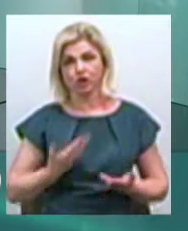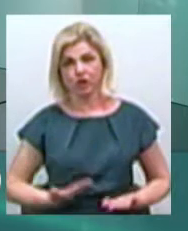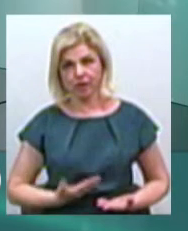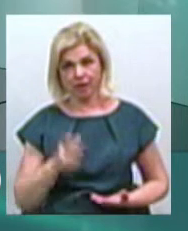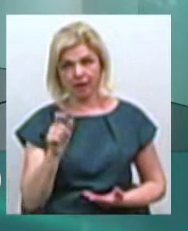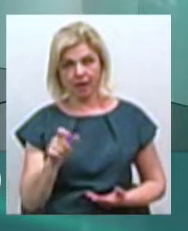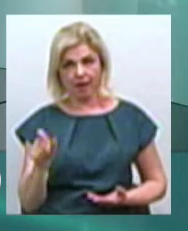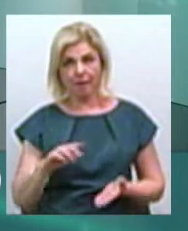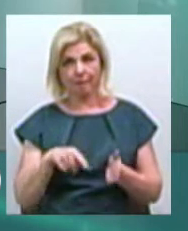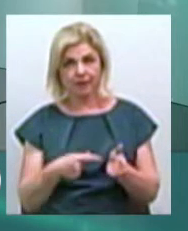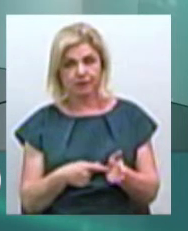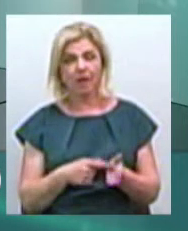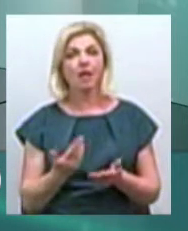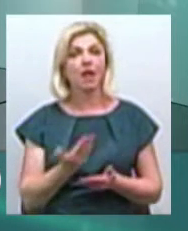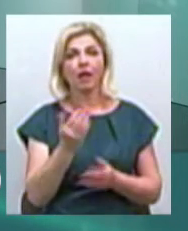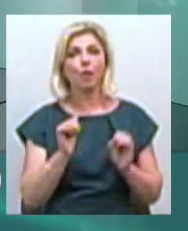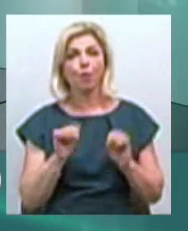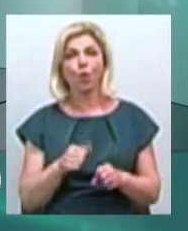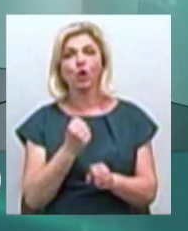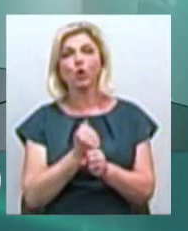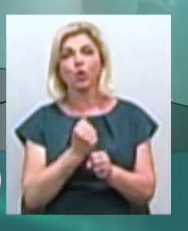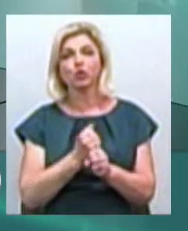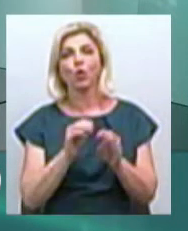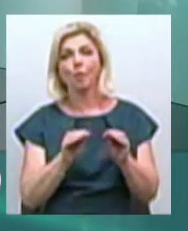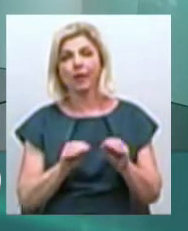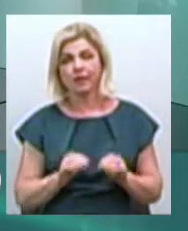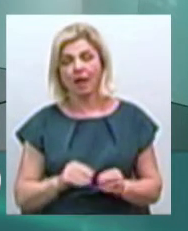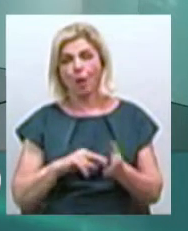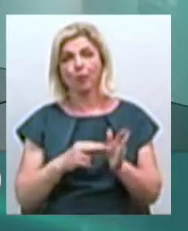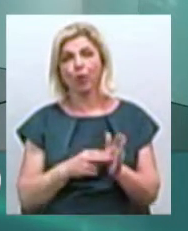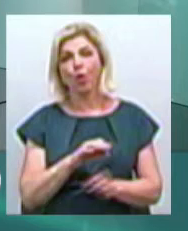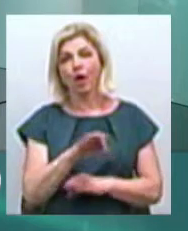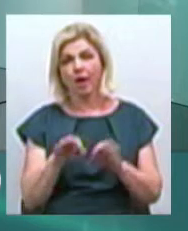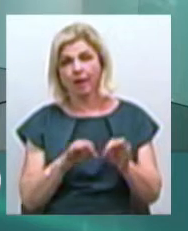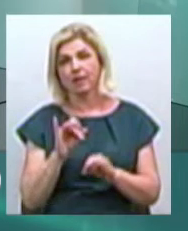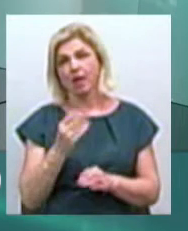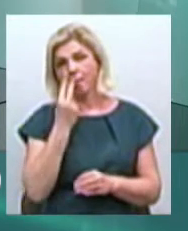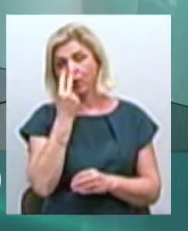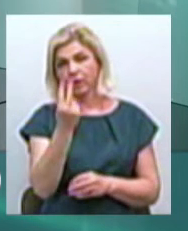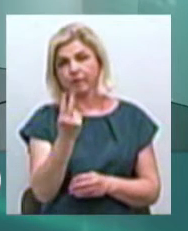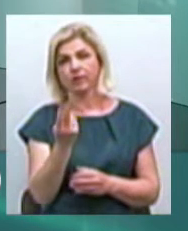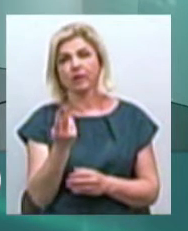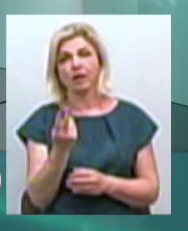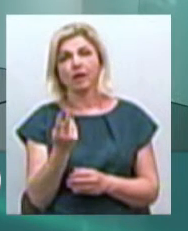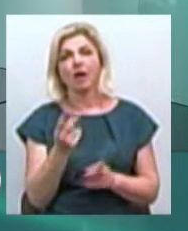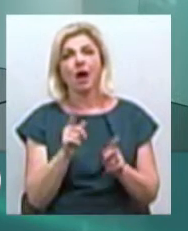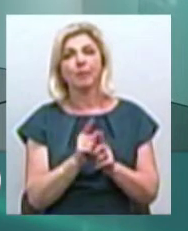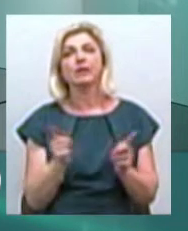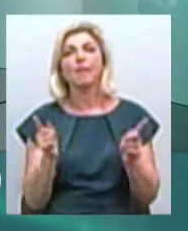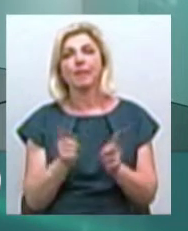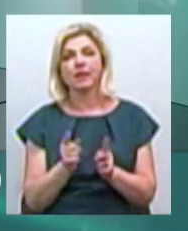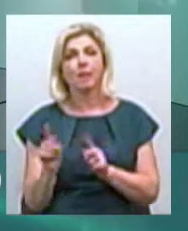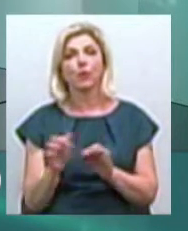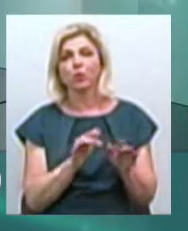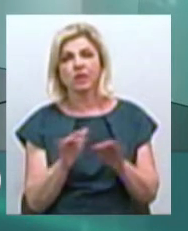міста, які змогли розробити конкретно вже проєкт і подивитися, скажімо, пройти такі міні-процедури